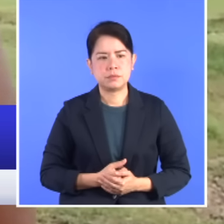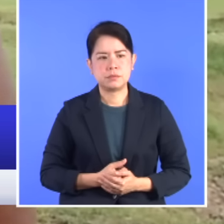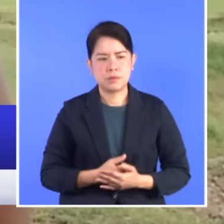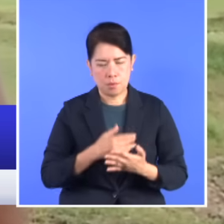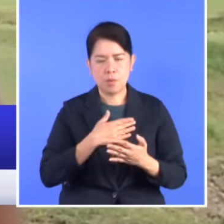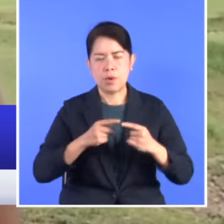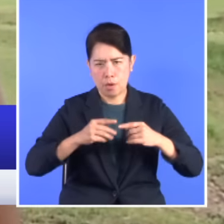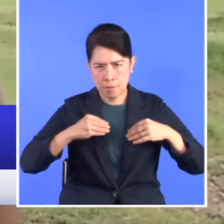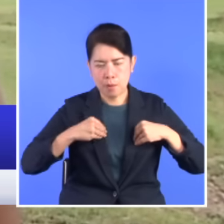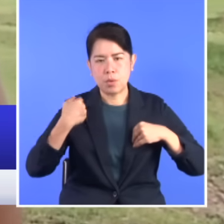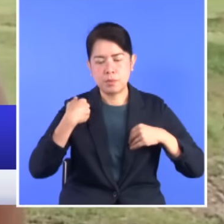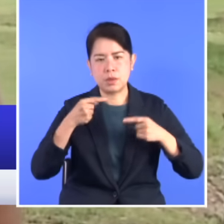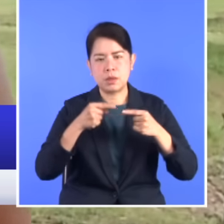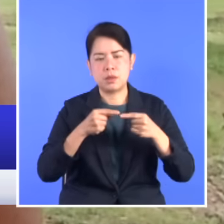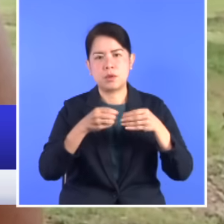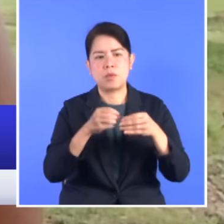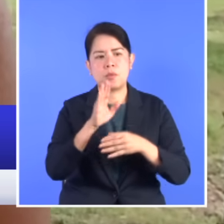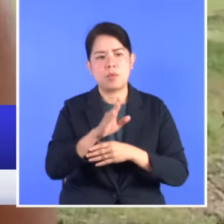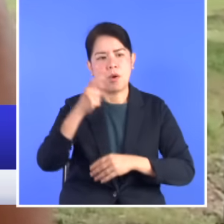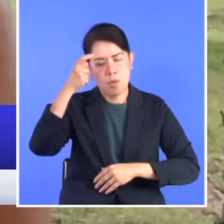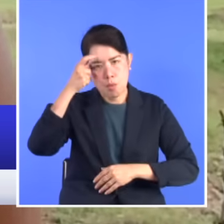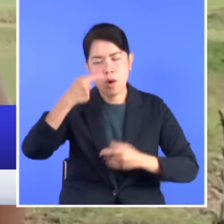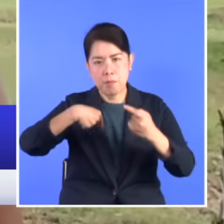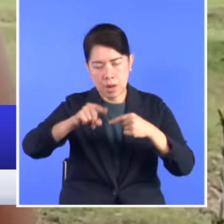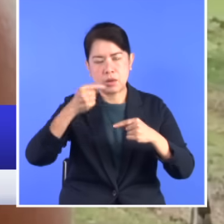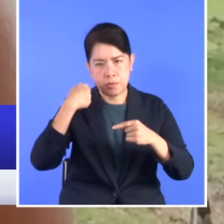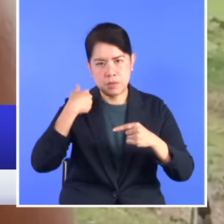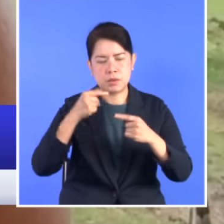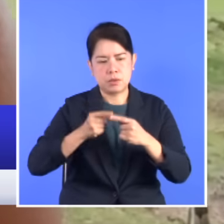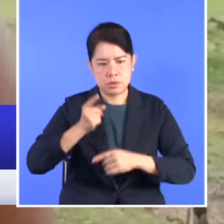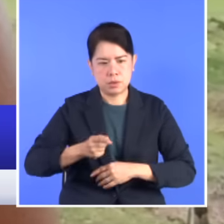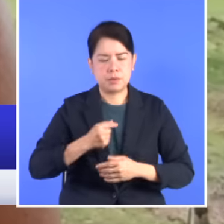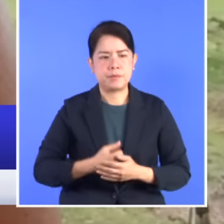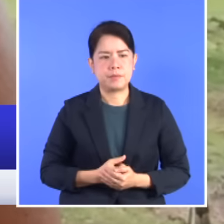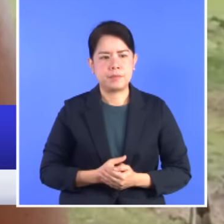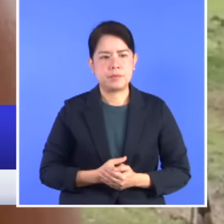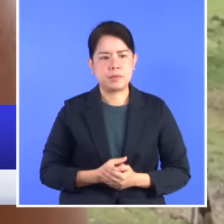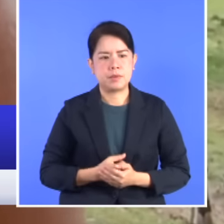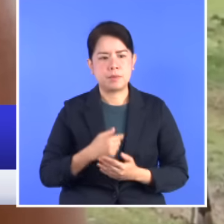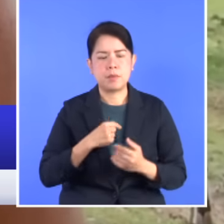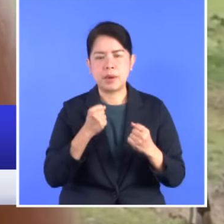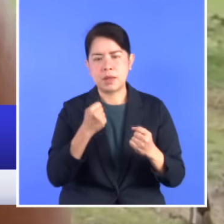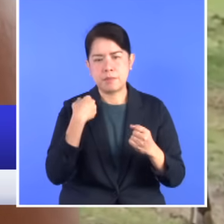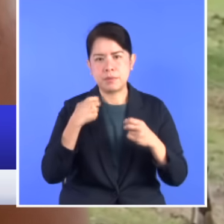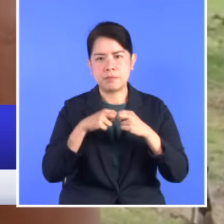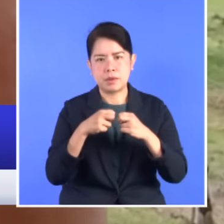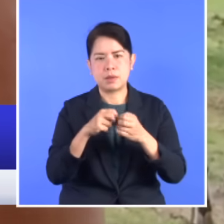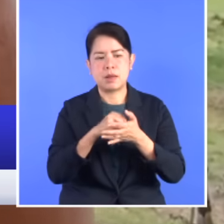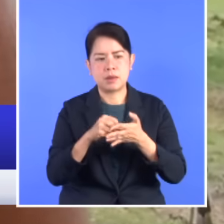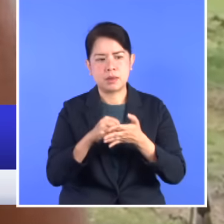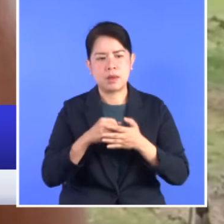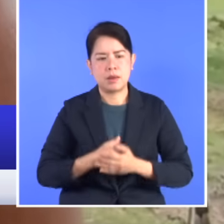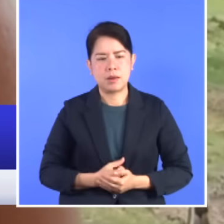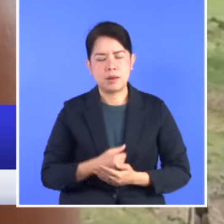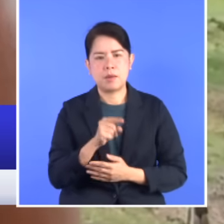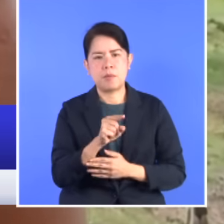ไป น้อมรับอยู่ว่าหลุดไป มันหลุดไปก็หลุดไปว่าน้อยล่ะ พยายามแก้ไขเฮาอยู ่ครับก็แก้ไข บ่ได้ปล่อยคือเขาว่า ว่าบ่ได้ถึ